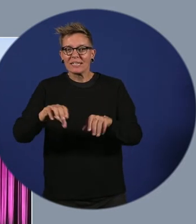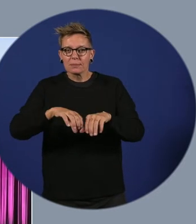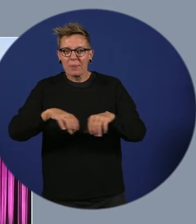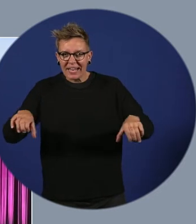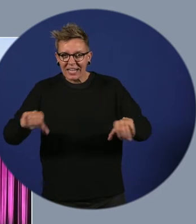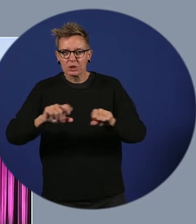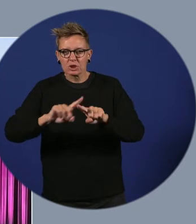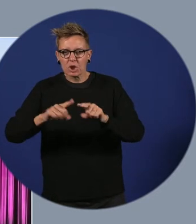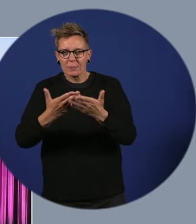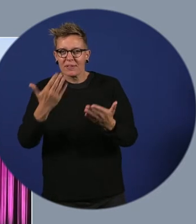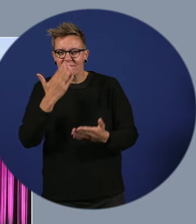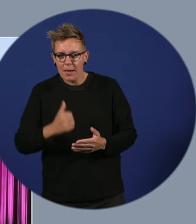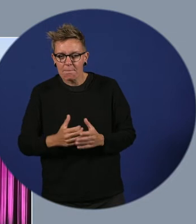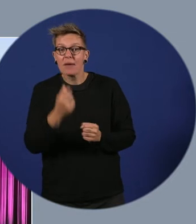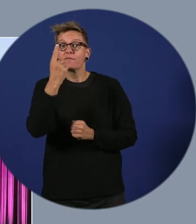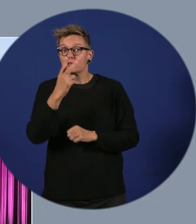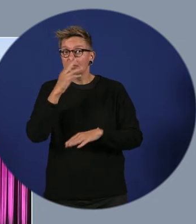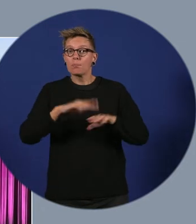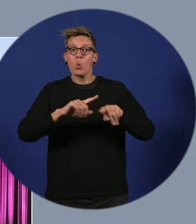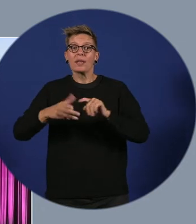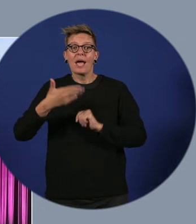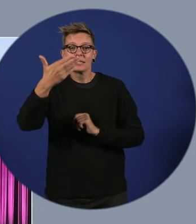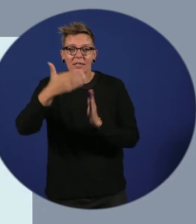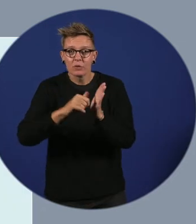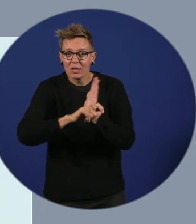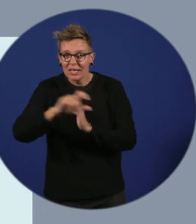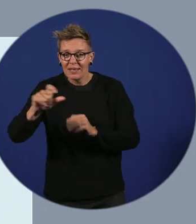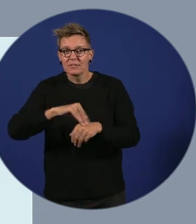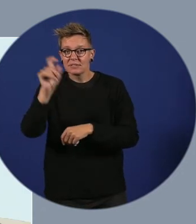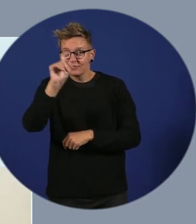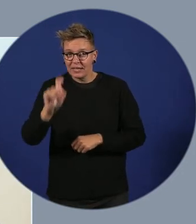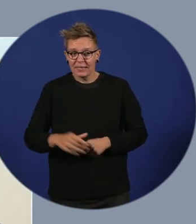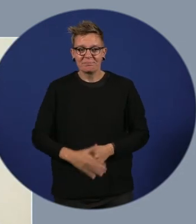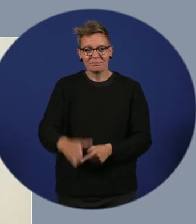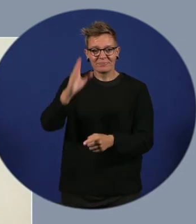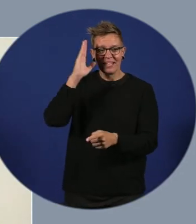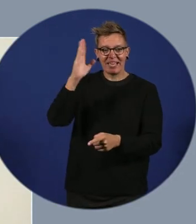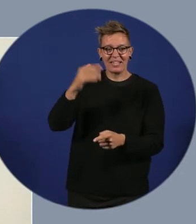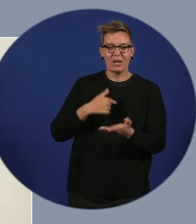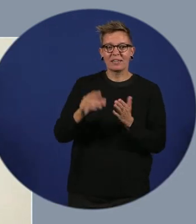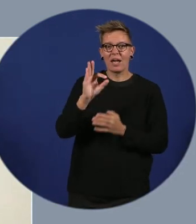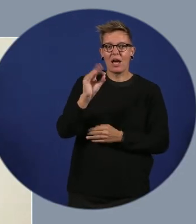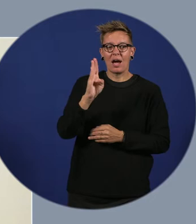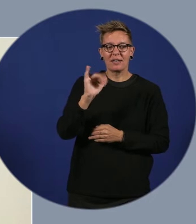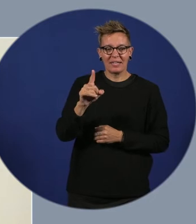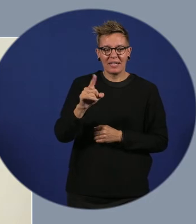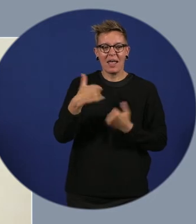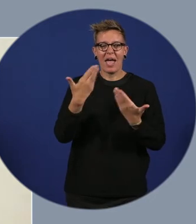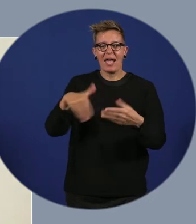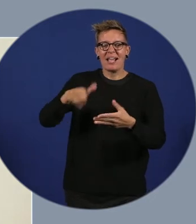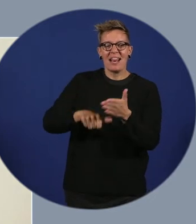ska vi få se lite hälsningar från elever runt i landet. Hej, mitt namn är Hadil och jag är elev på Dragonskolan i